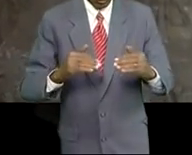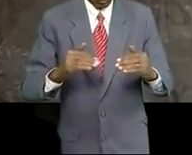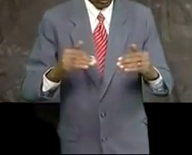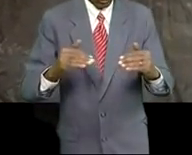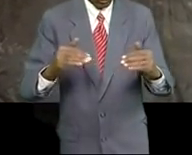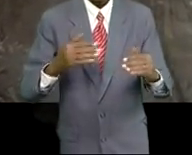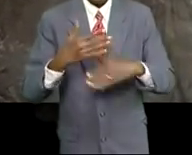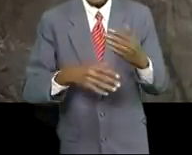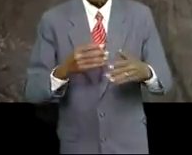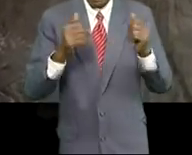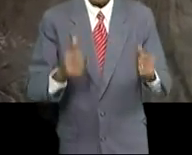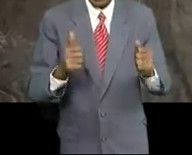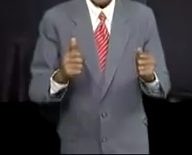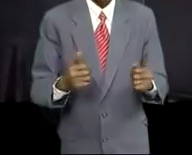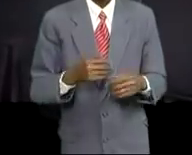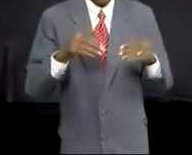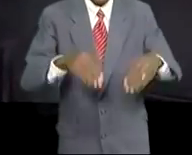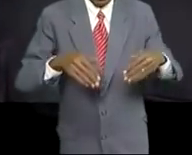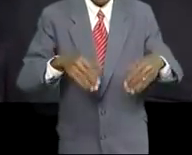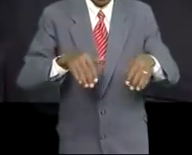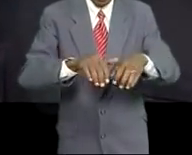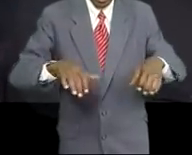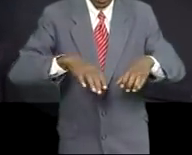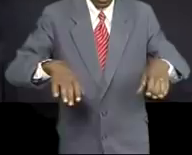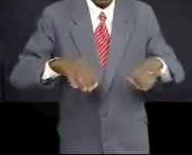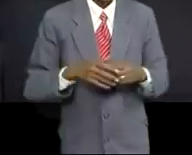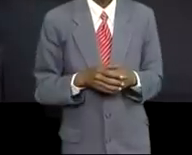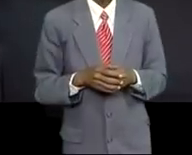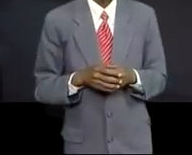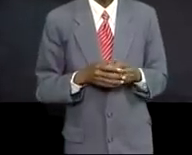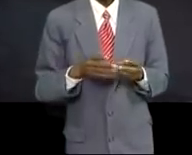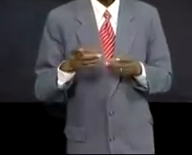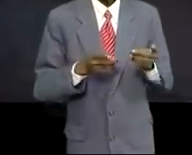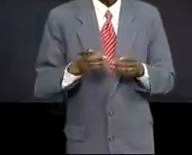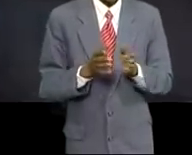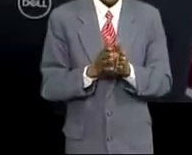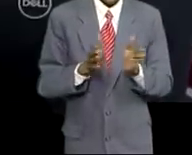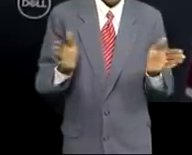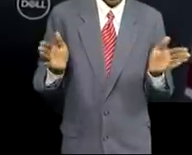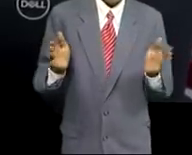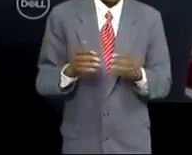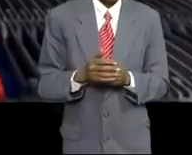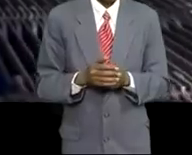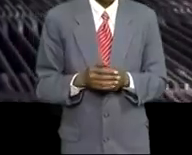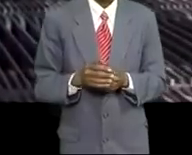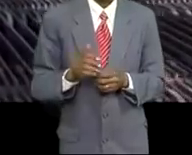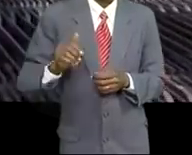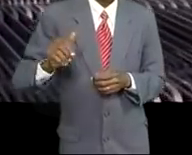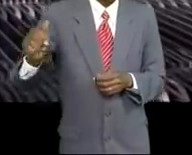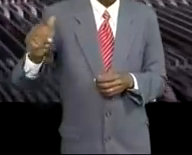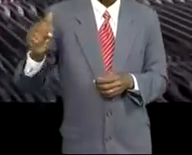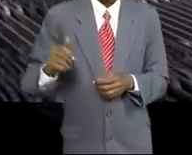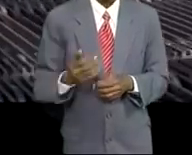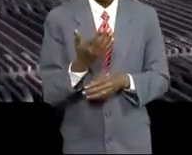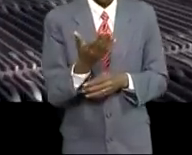sa capacité prévue, a-t-il ajouté. Le directeur général a dans le même cadre appelé les différents services et travailleurs